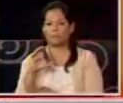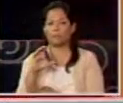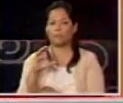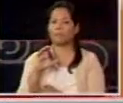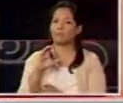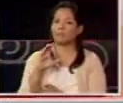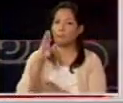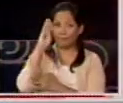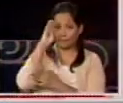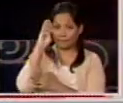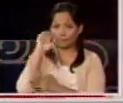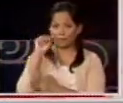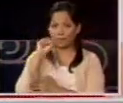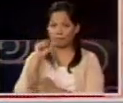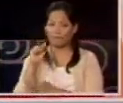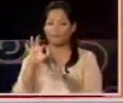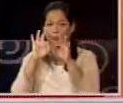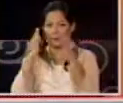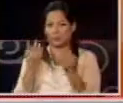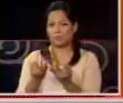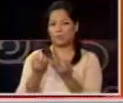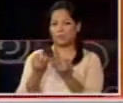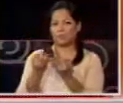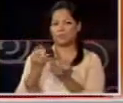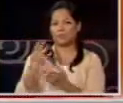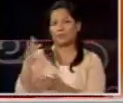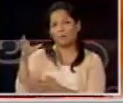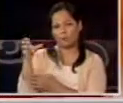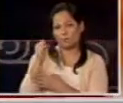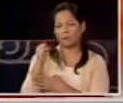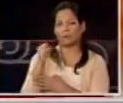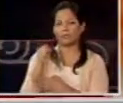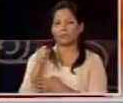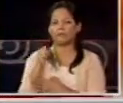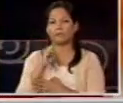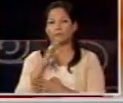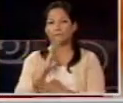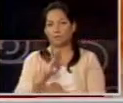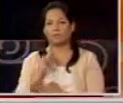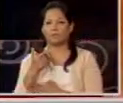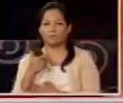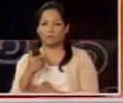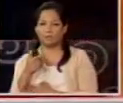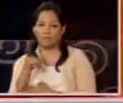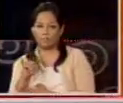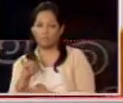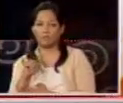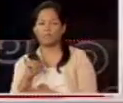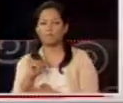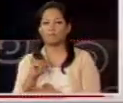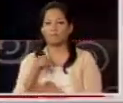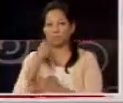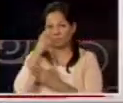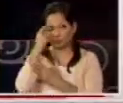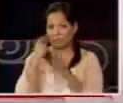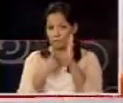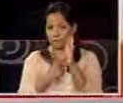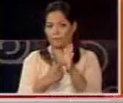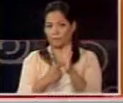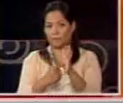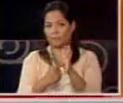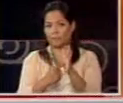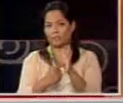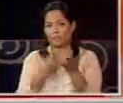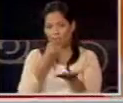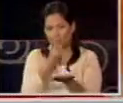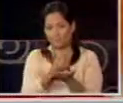Basa family ng ownership dito sa Basa Gidote Enterprises. Kaya nga ho, eventually ipapakita rin na yung